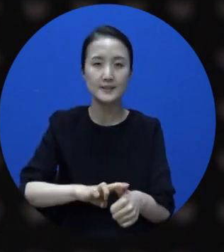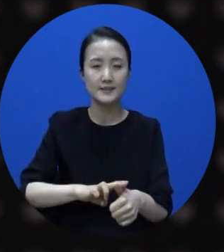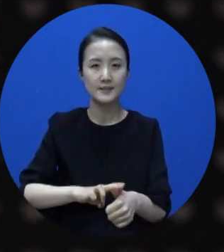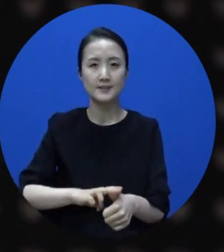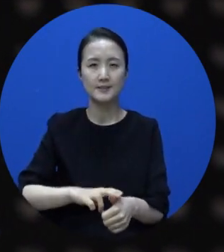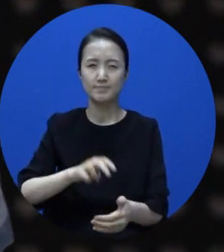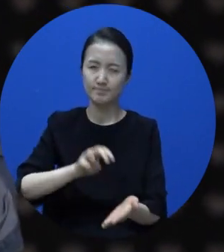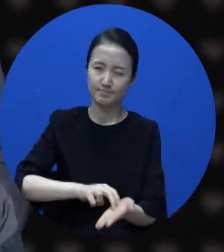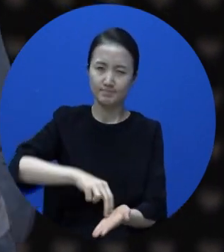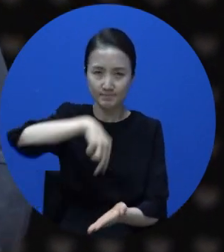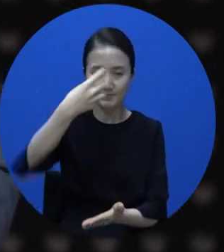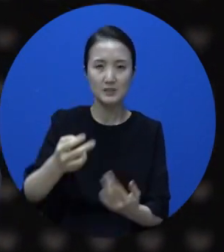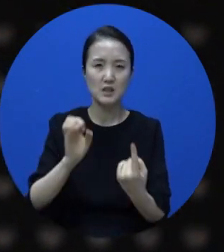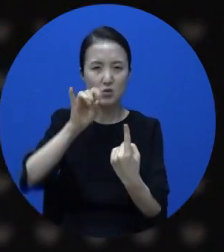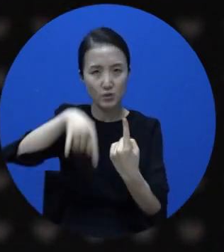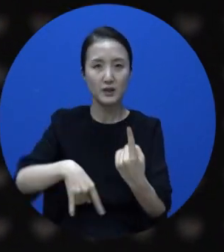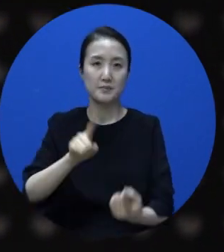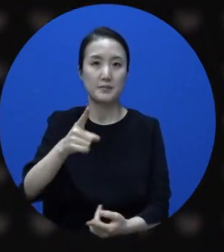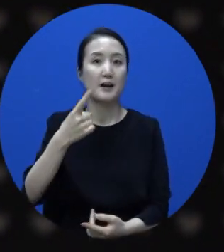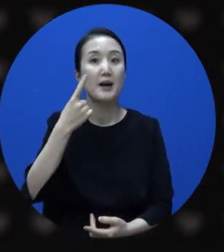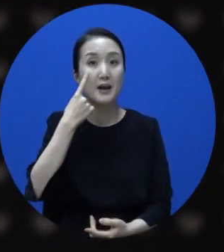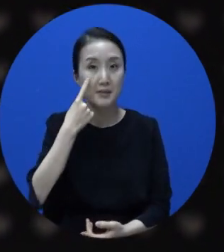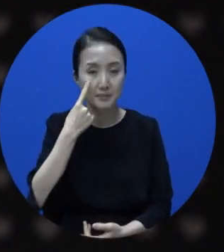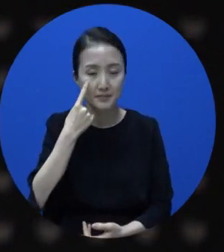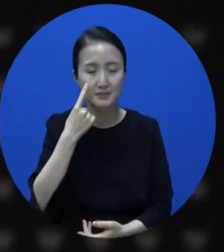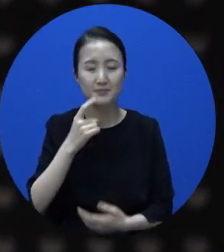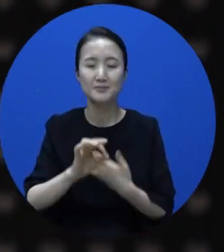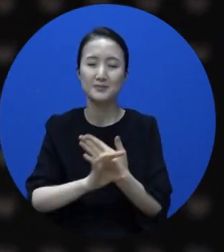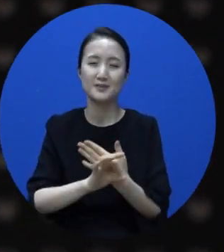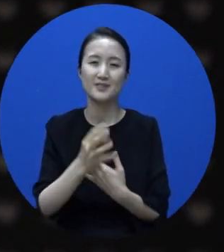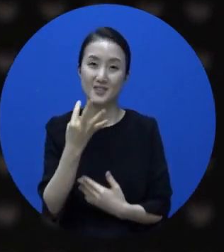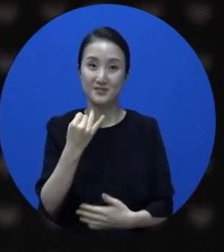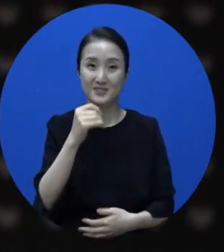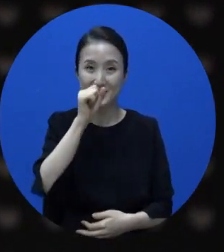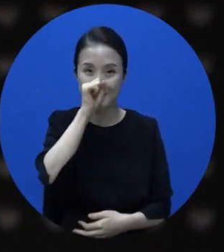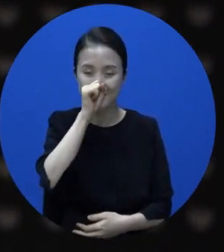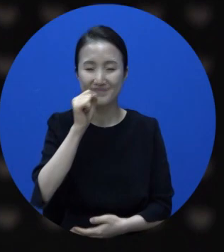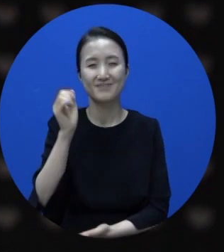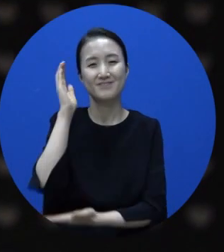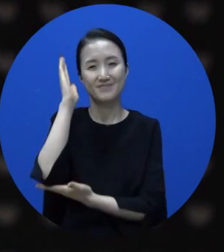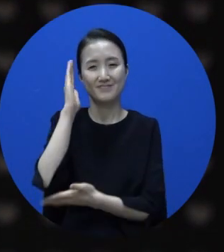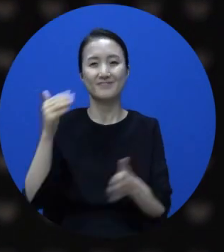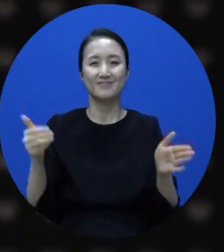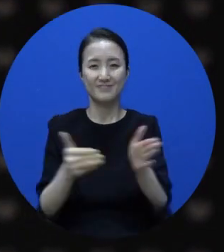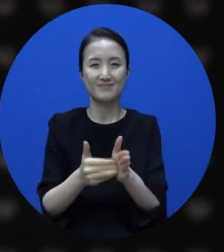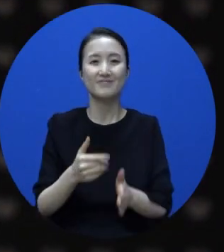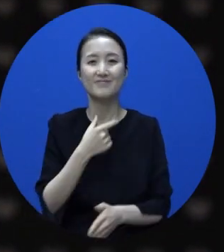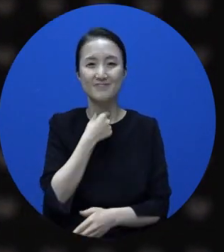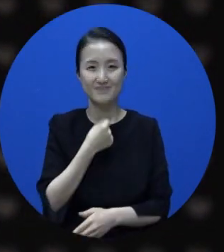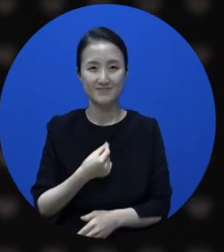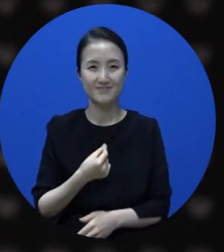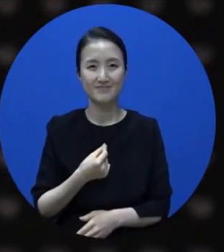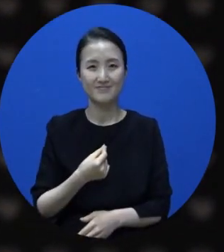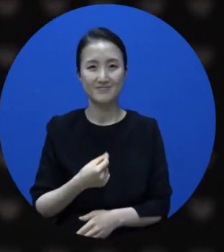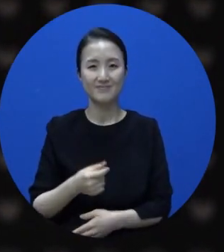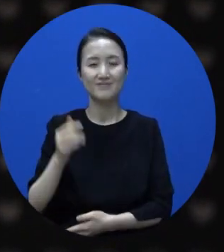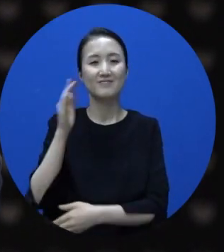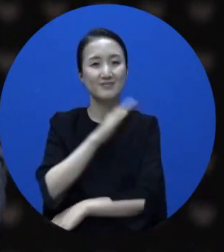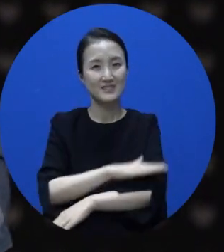높이뛰기 세계 신기록을 갱신한 은 여러분 한 분 한 분이 되실 수 있기를 바라면서